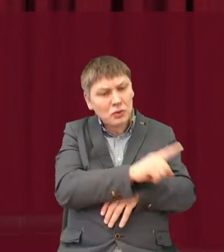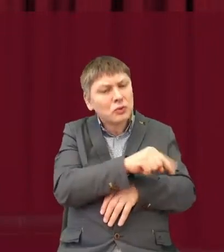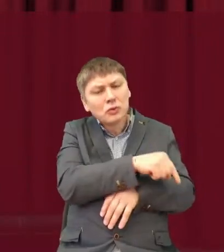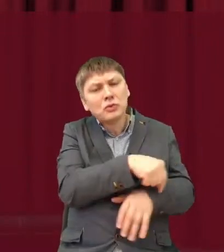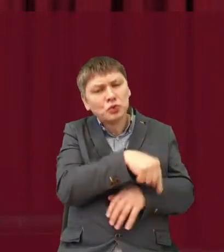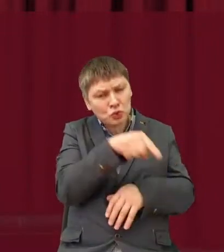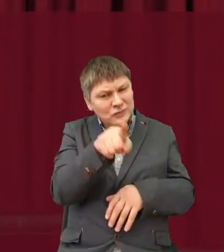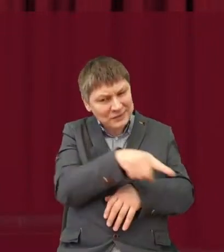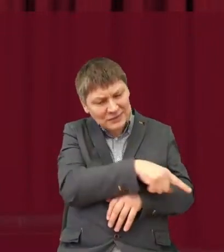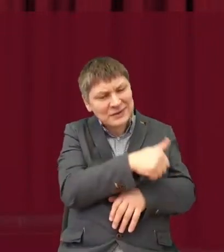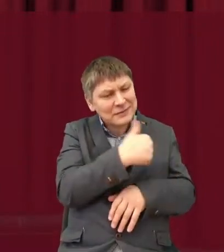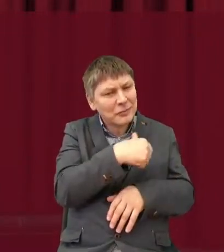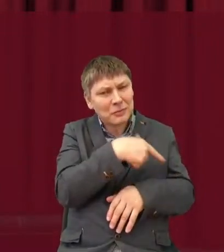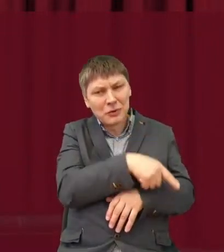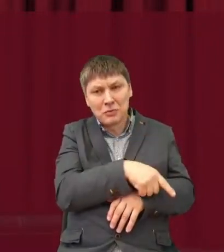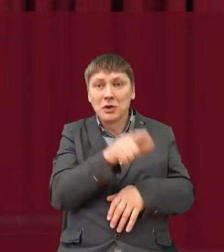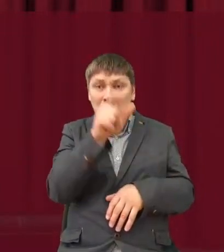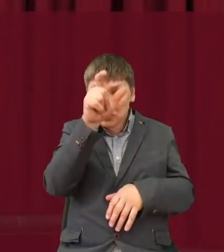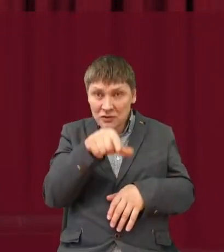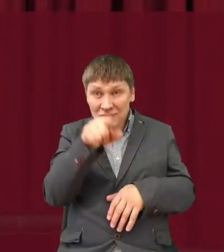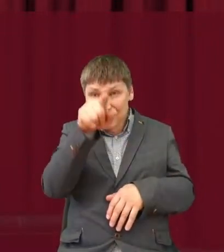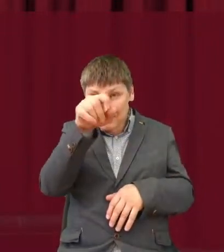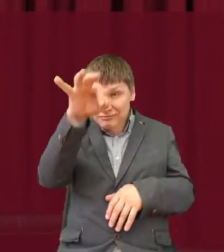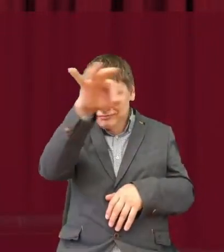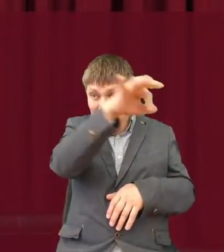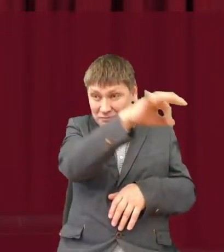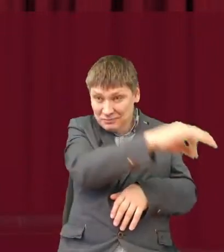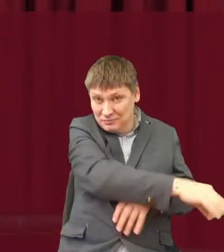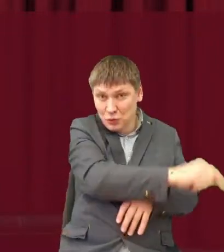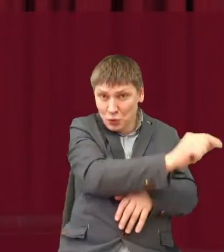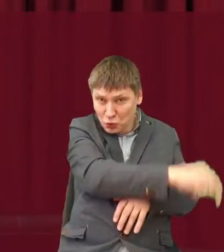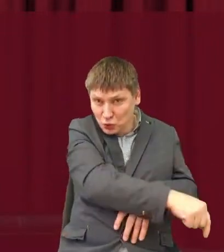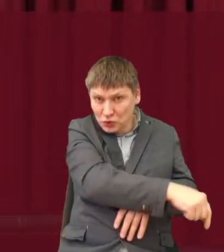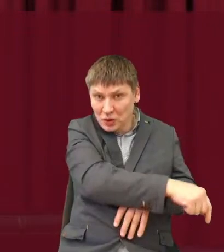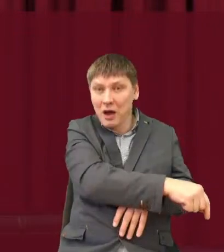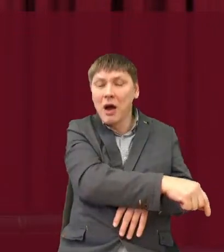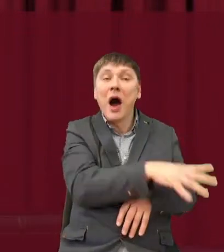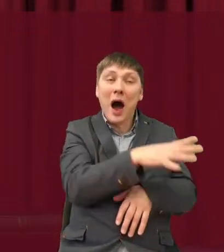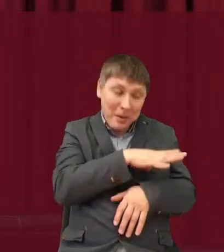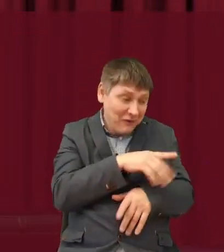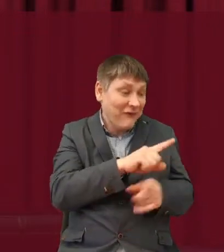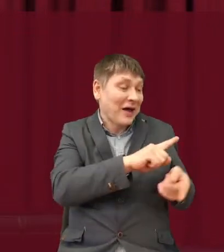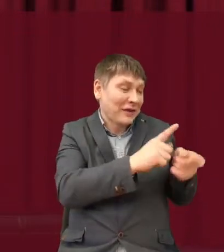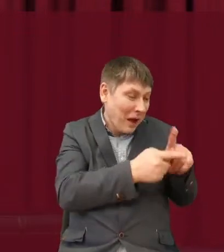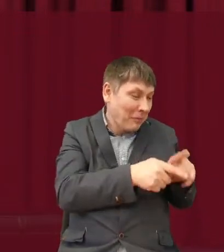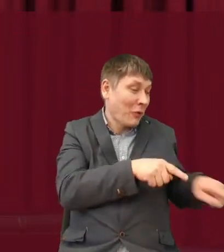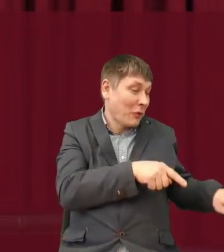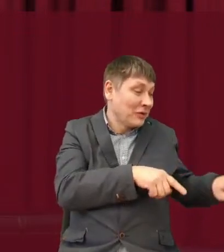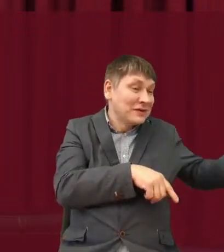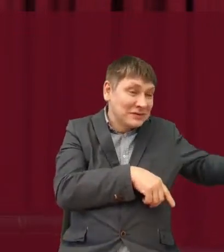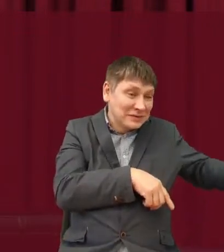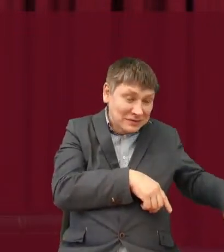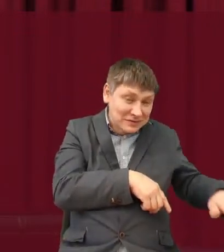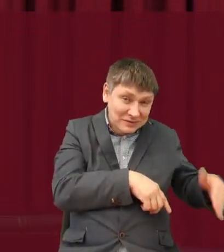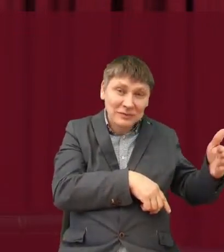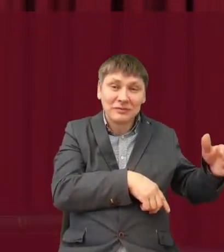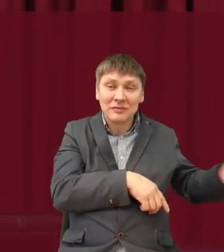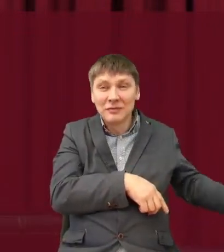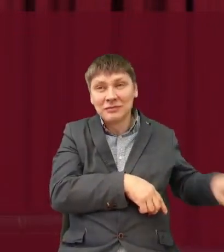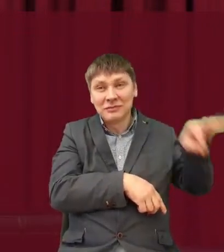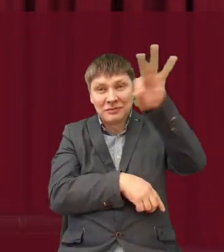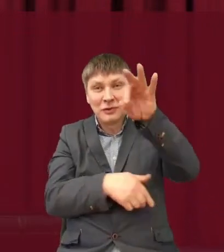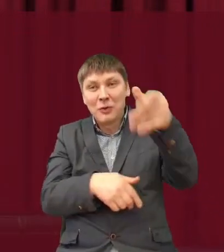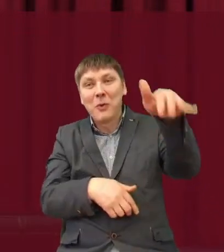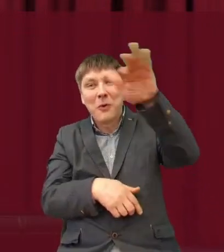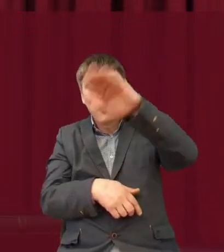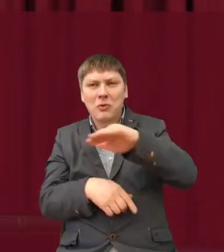люди в долине и берет человека в долине и поднимает его в горы и знаете вот этот глоток Славы глоток